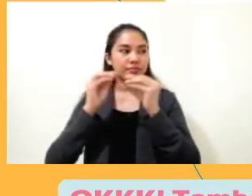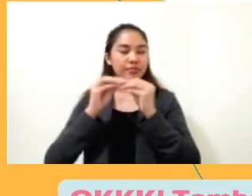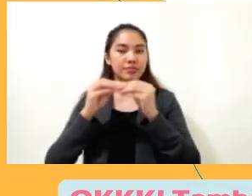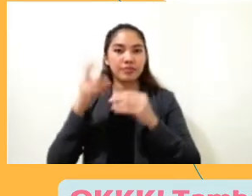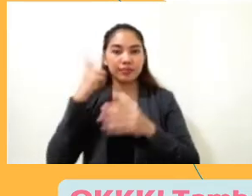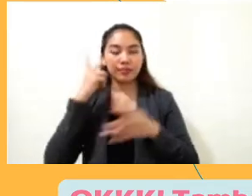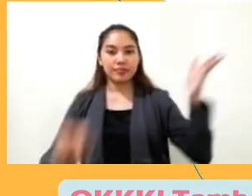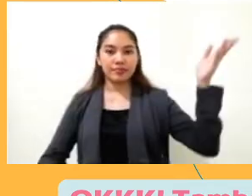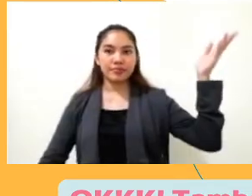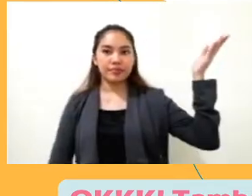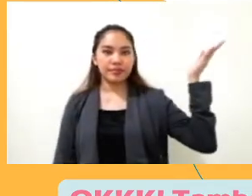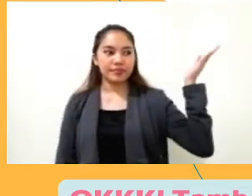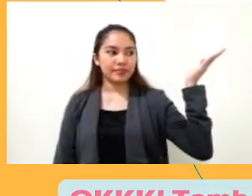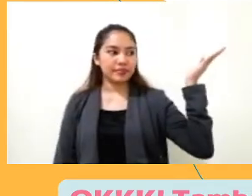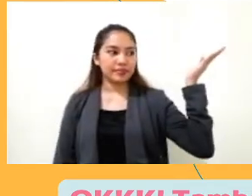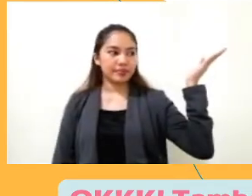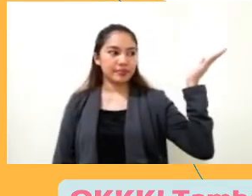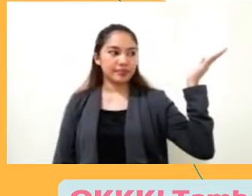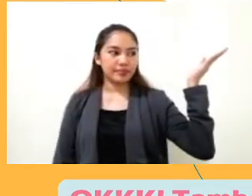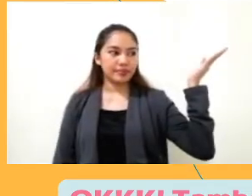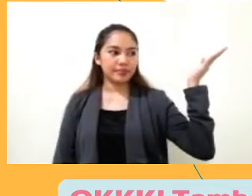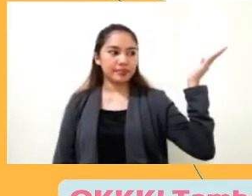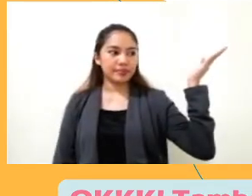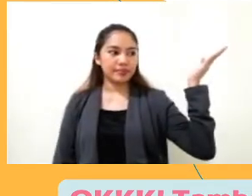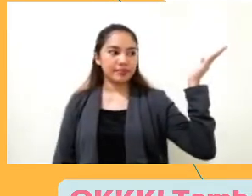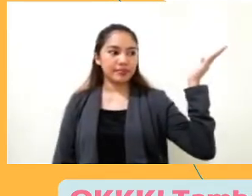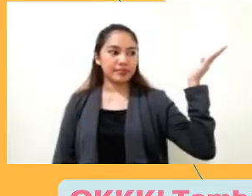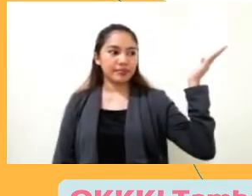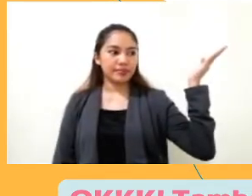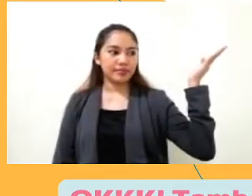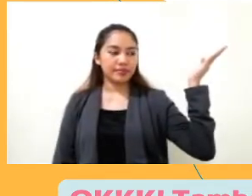Ikaw ay maganda.